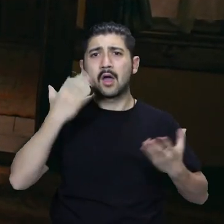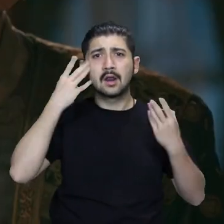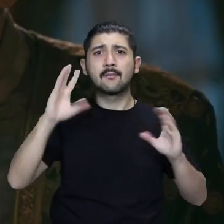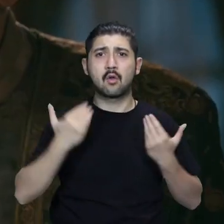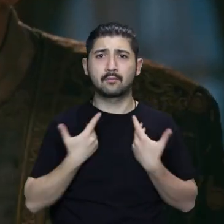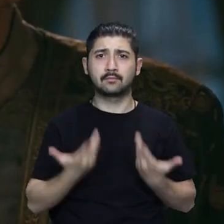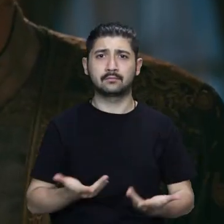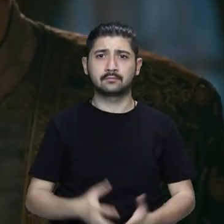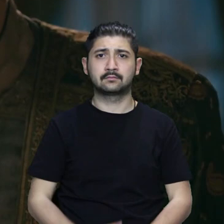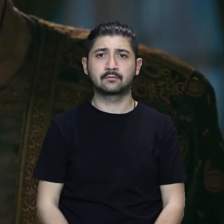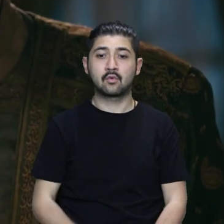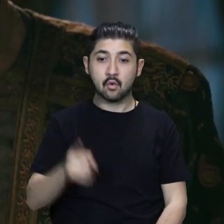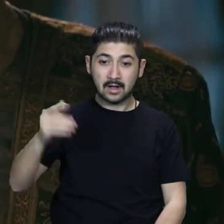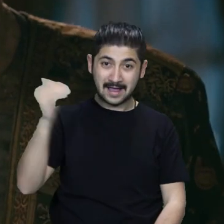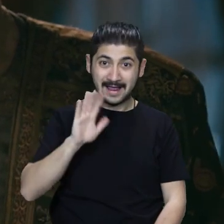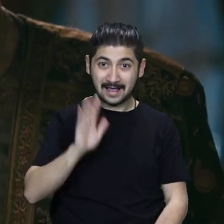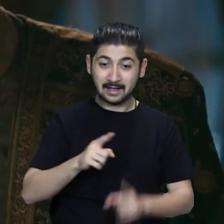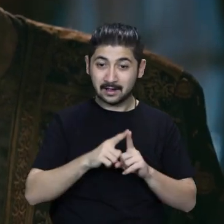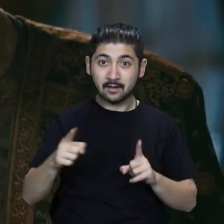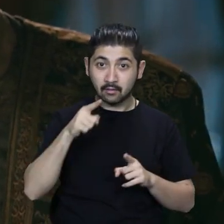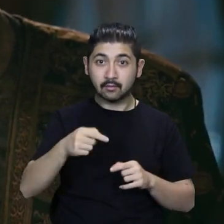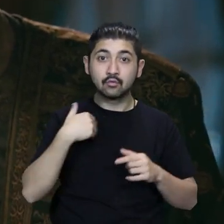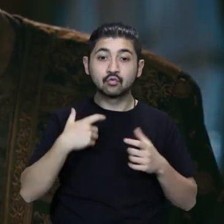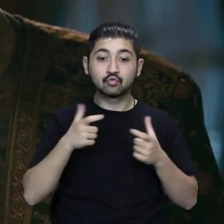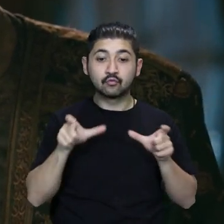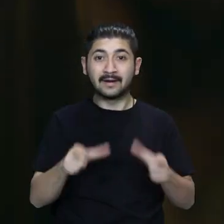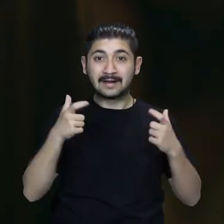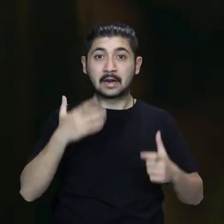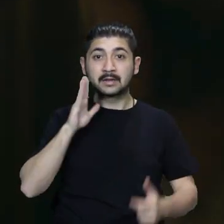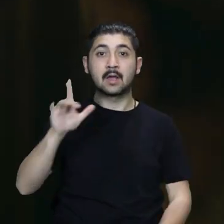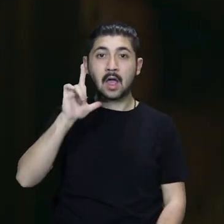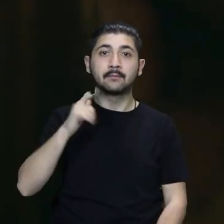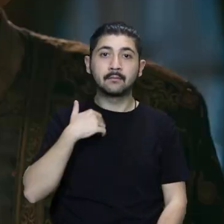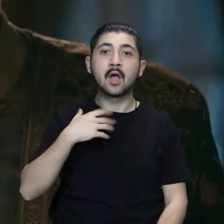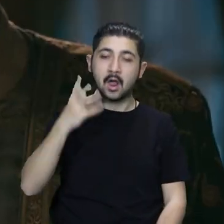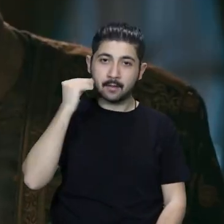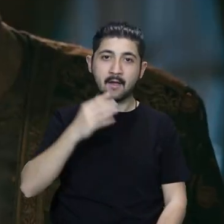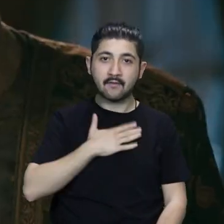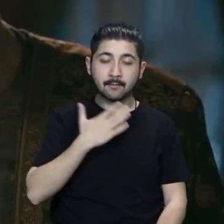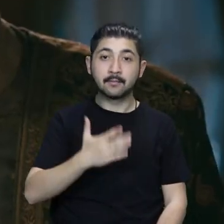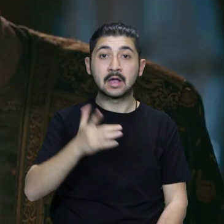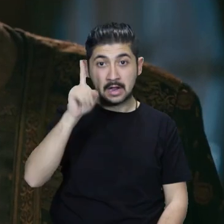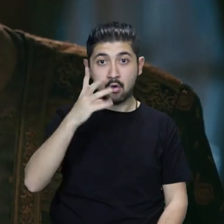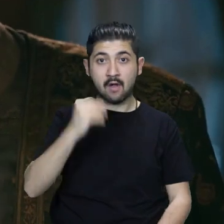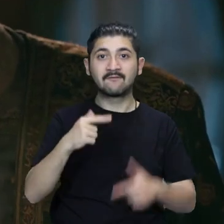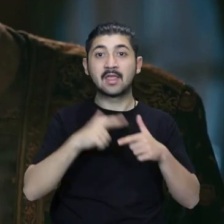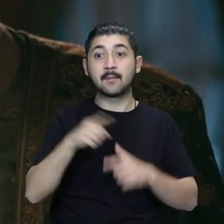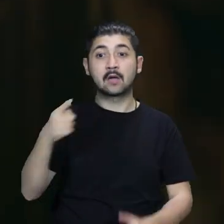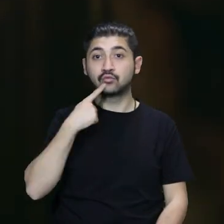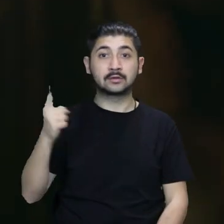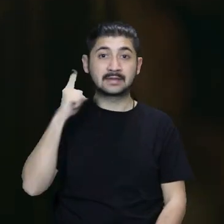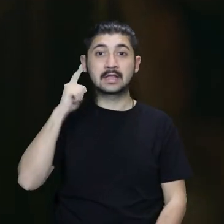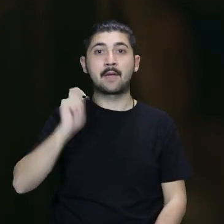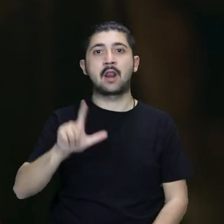türlü. Onlar gelene kadar bizim de güvenli bir yere gitmemiz lazım Mahtum. Anlaşıldı efendim. Ama tabii önce Fatma'yı ikna etmemiz